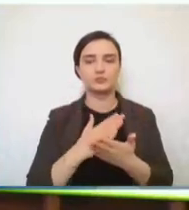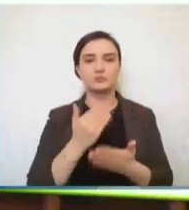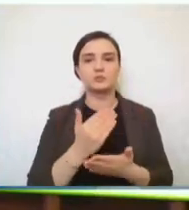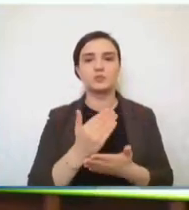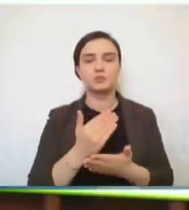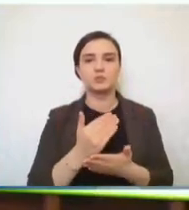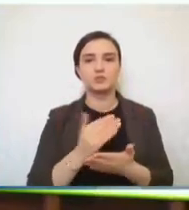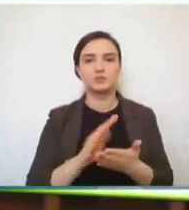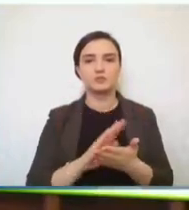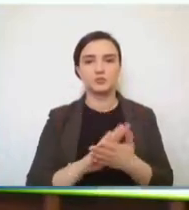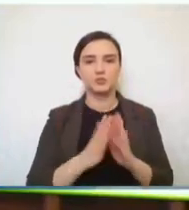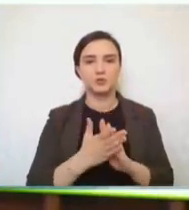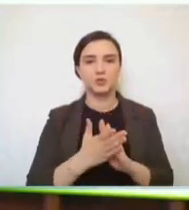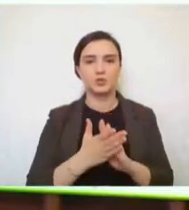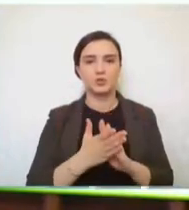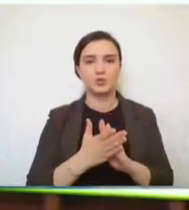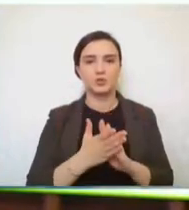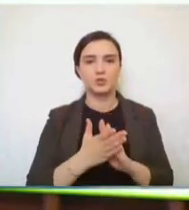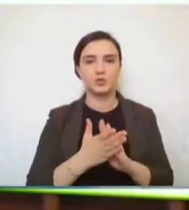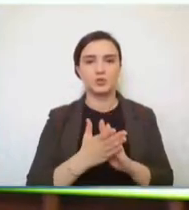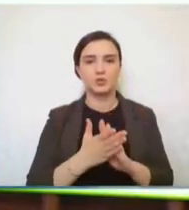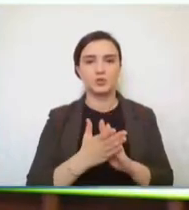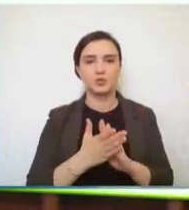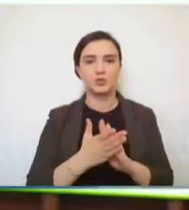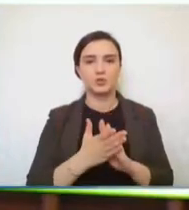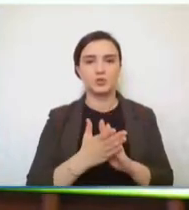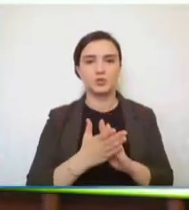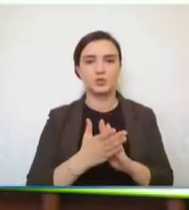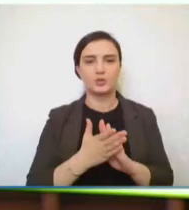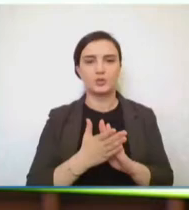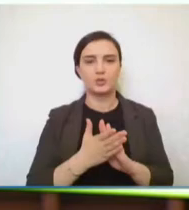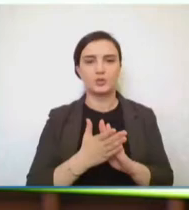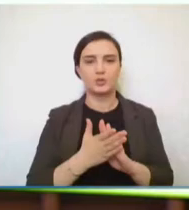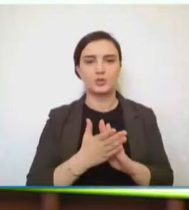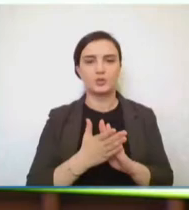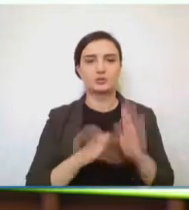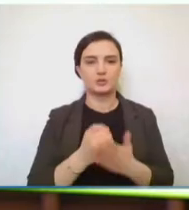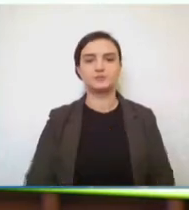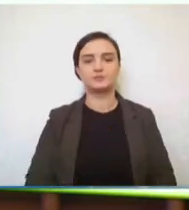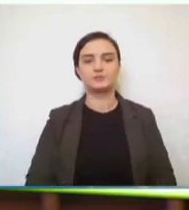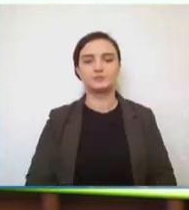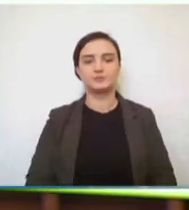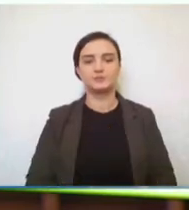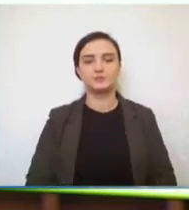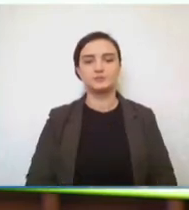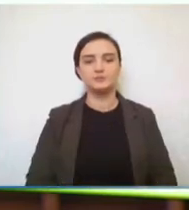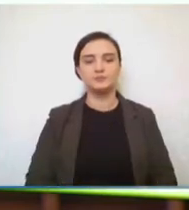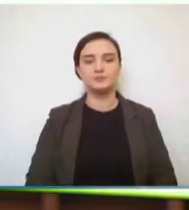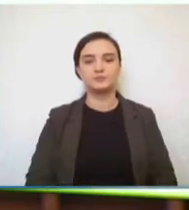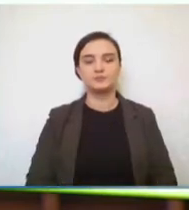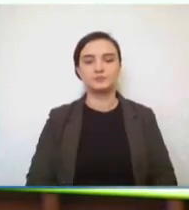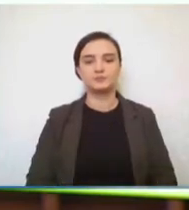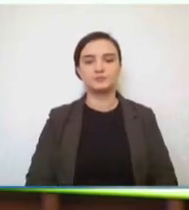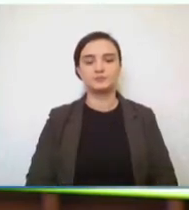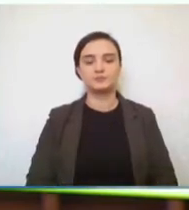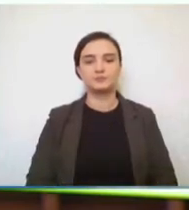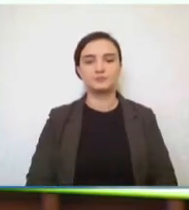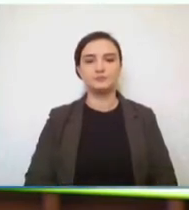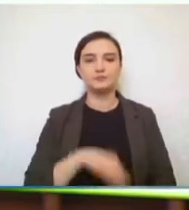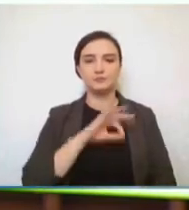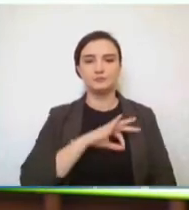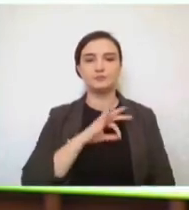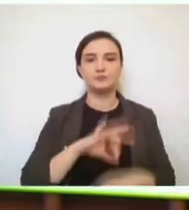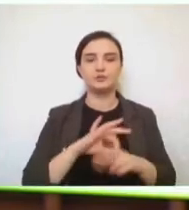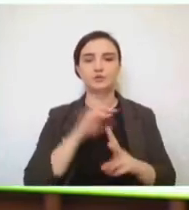მგრძნობიარობა 80%-ამდე არის. თუ კუჭნაწლავის პრობლემები აპრიორად გამოირიცხა და ესეთი ჩივილები დარჩა, მაშინ უფრო დეტალური